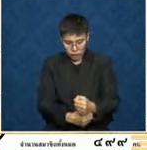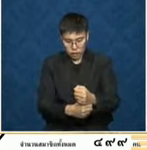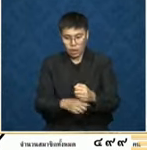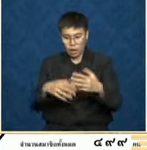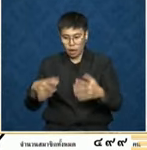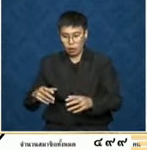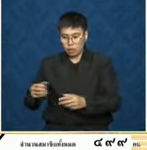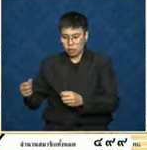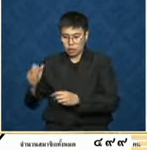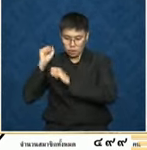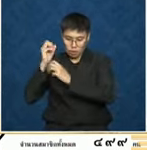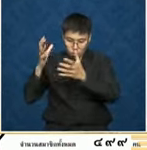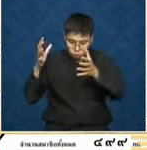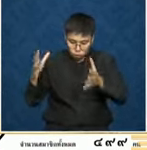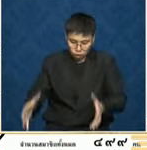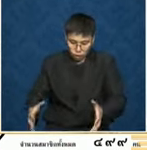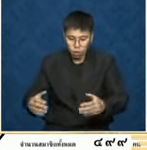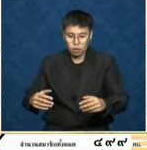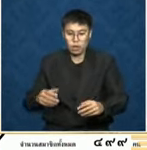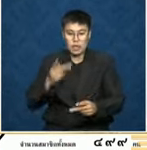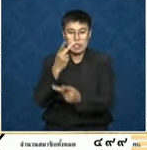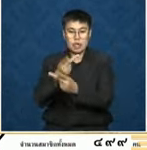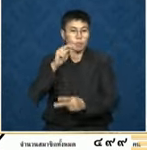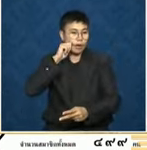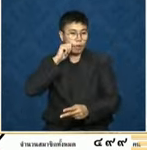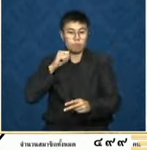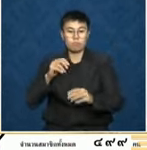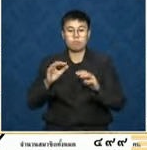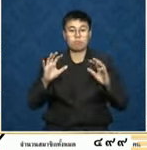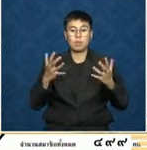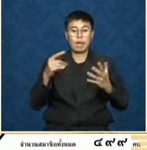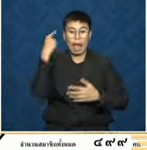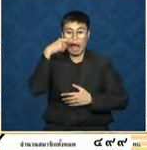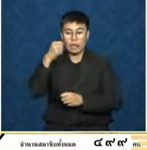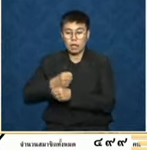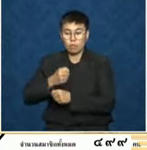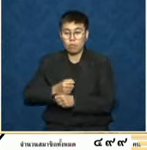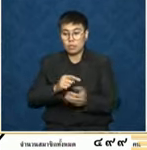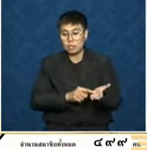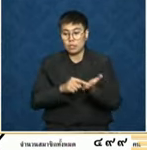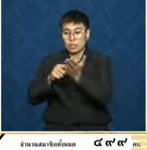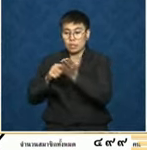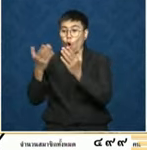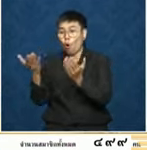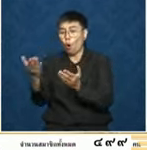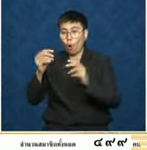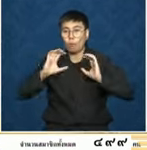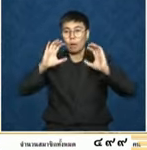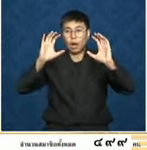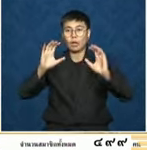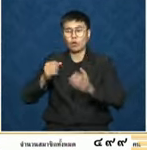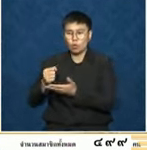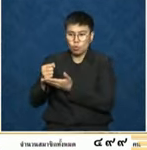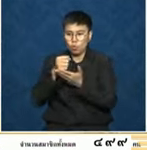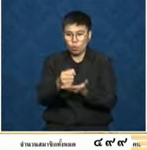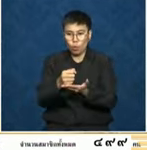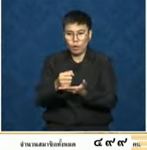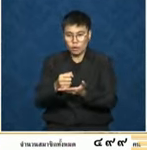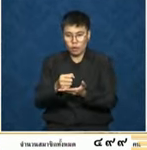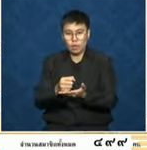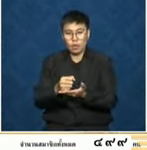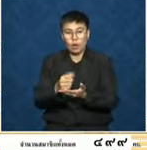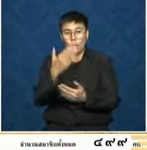ปใส่ก็เอาไม่อยู่นะครับไม่มีหน่วยงานไหนมาทำผมเป็นคนแรกที่ยื่นยติขอให้รัฐบาลให้ความสำคัญกับประเทศชาติที่เสียดินแดนเ